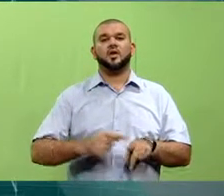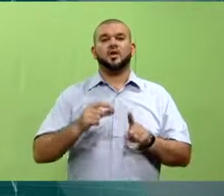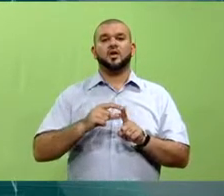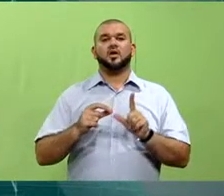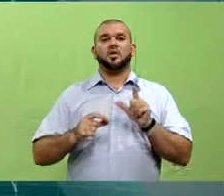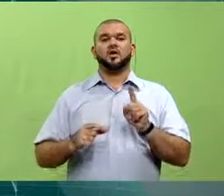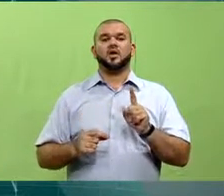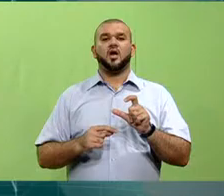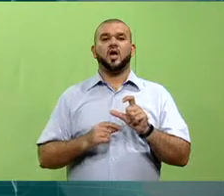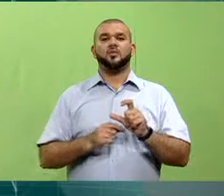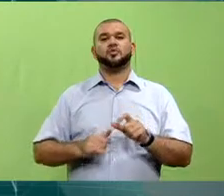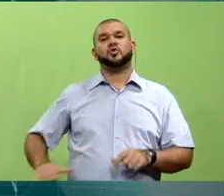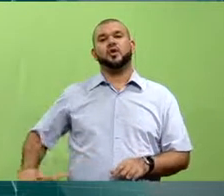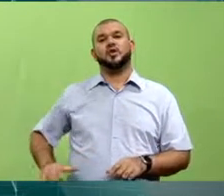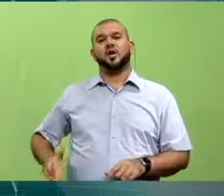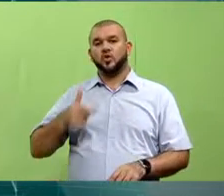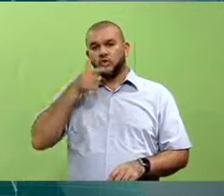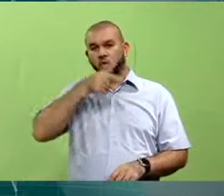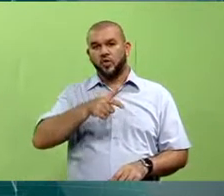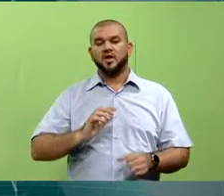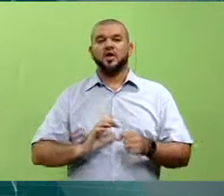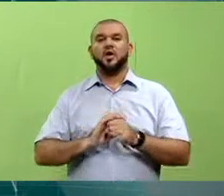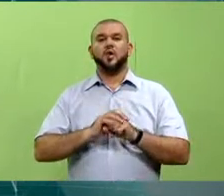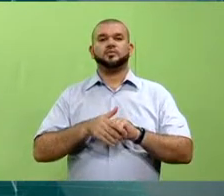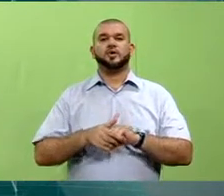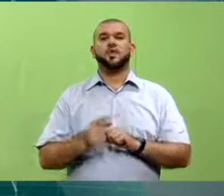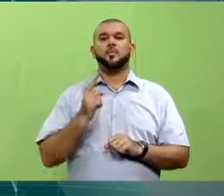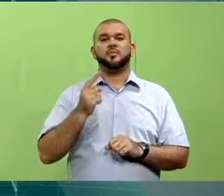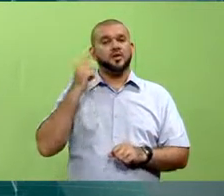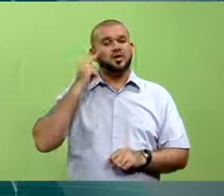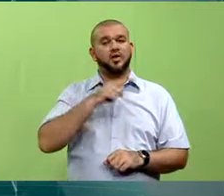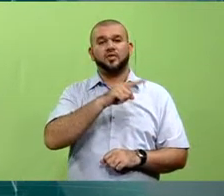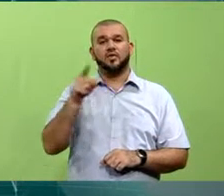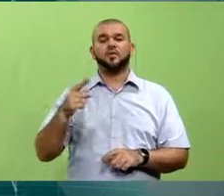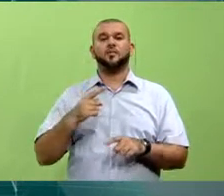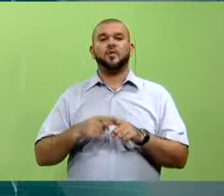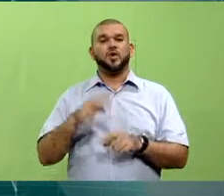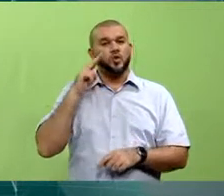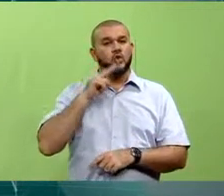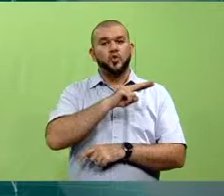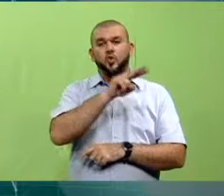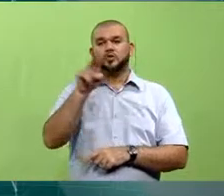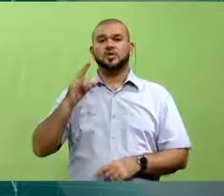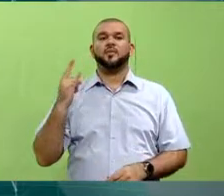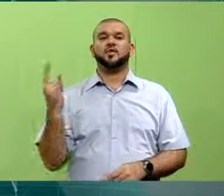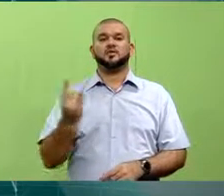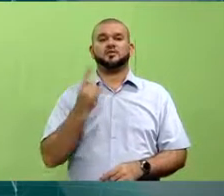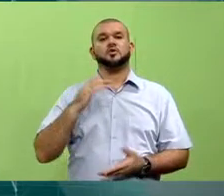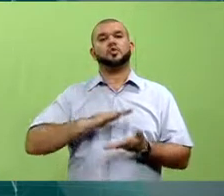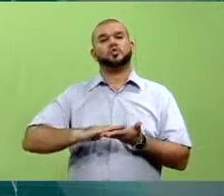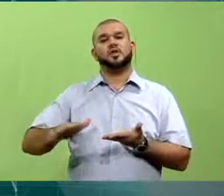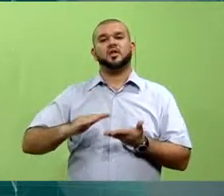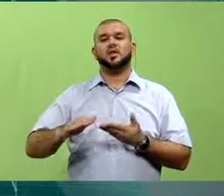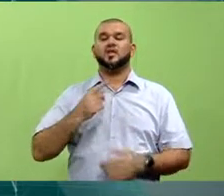köyleri kapsayan bir tanıtım ve gözlem gezisi düzenlediklerini belirtti. Bölge halkının